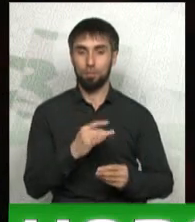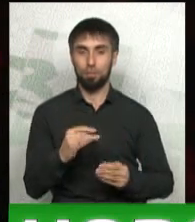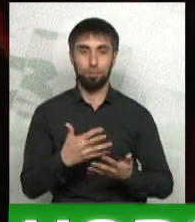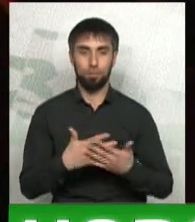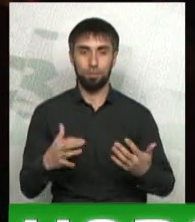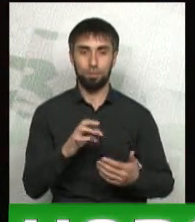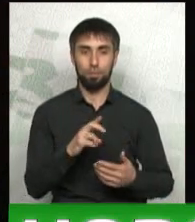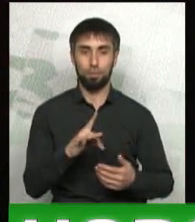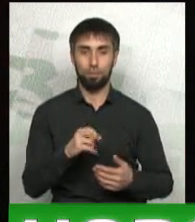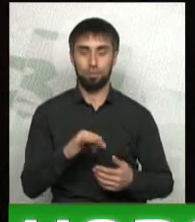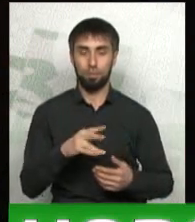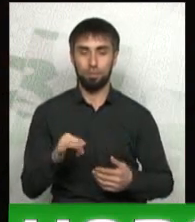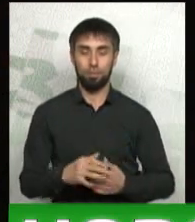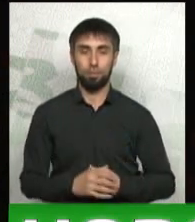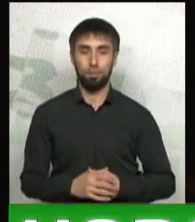различными обрядами.